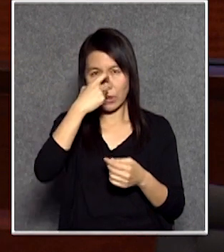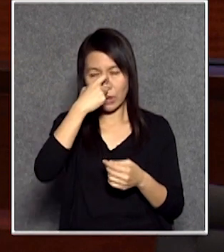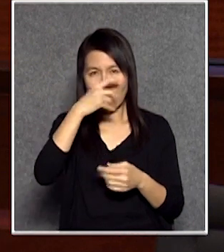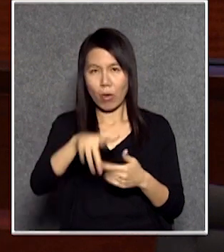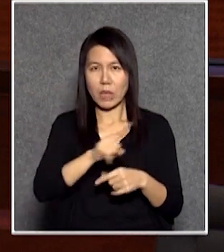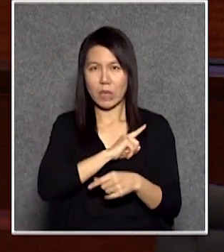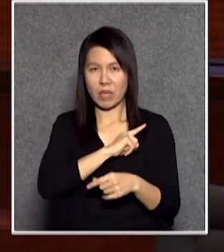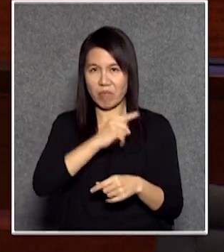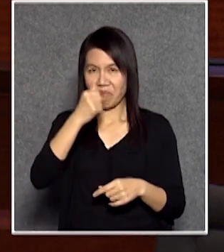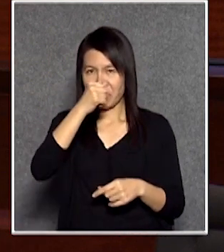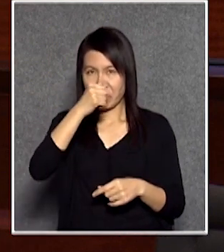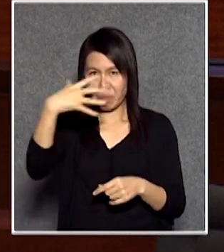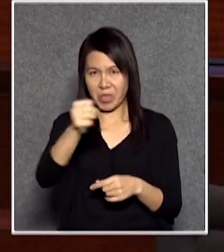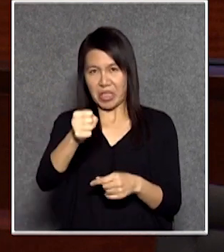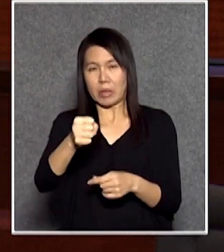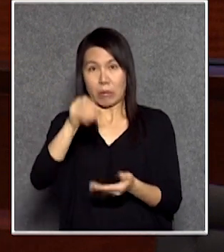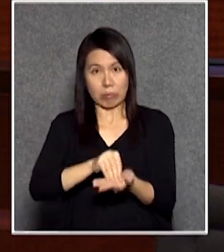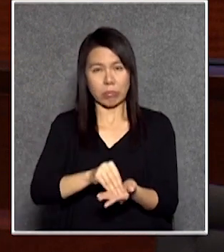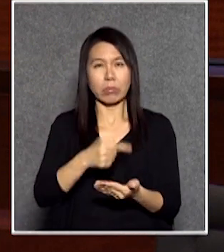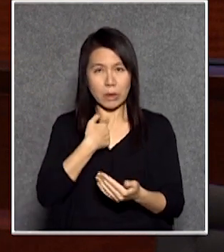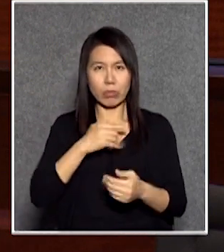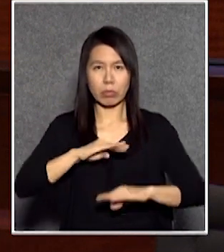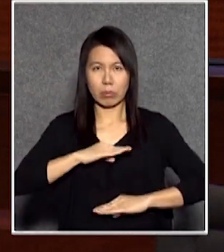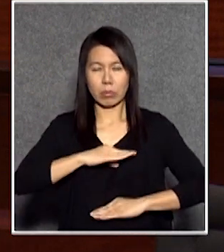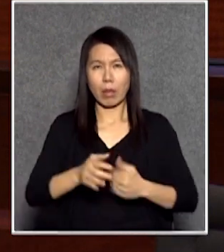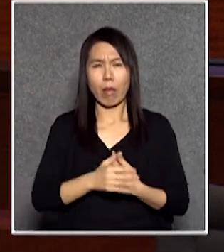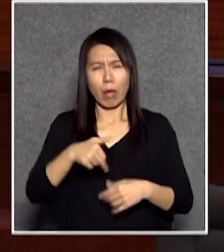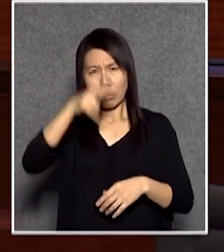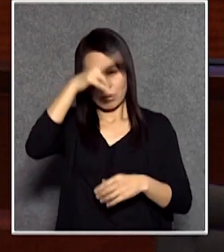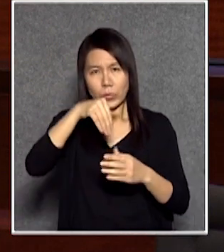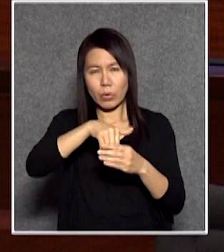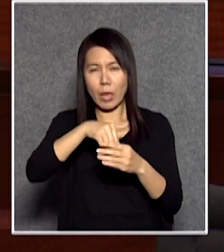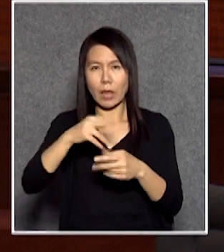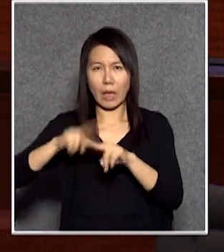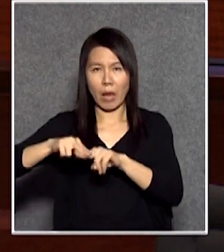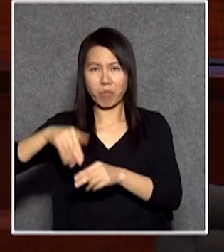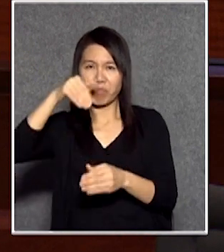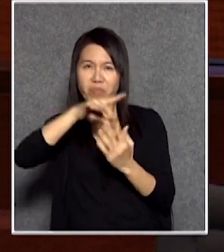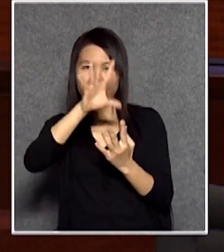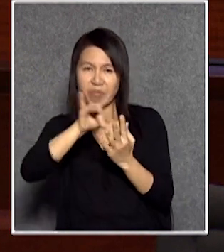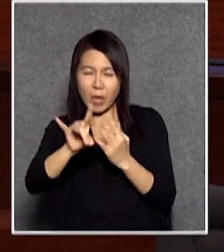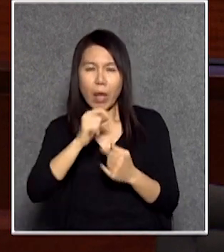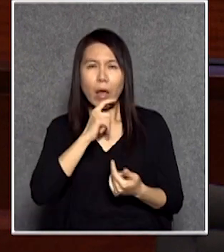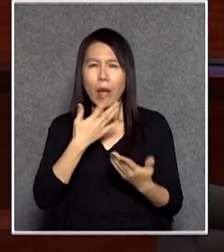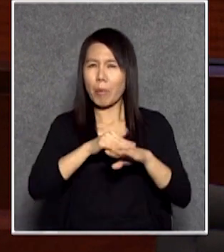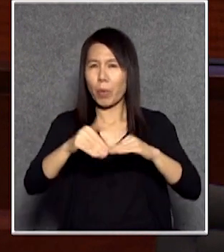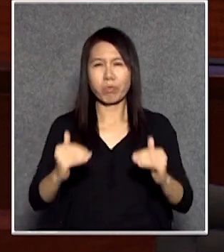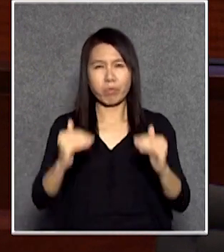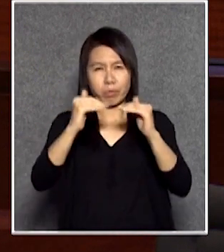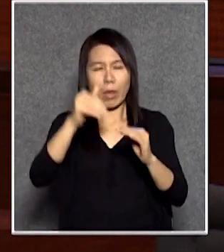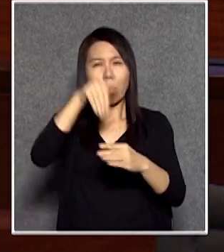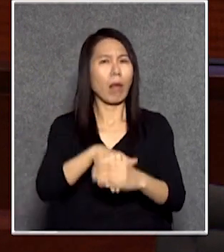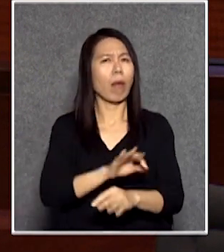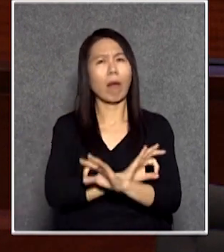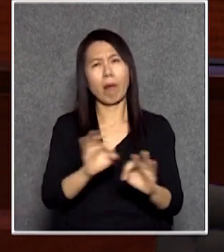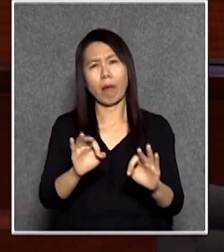斷、剛愎自用的性格。行政長官選舉一直是中共陰點的醜戲，並非在普及而平等的選舉制度下